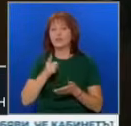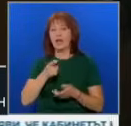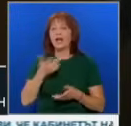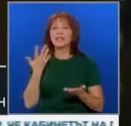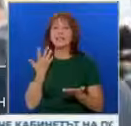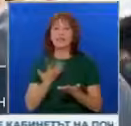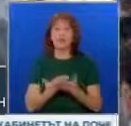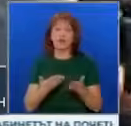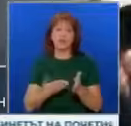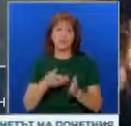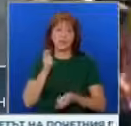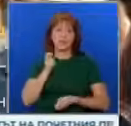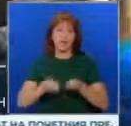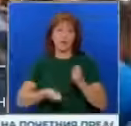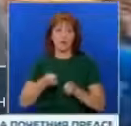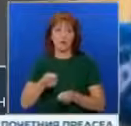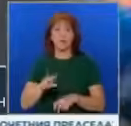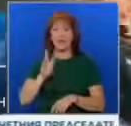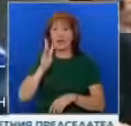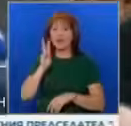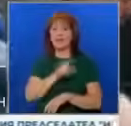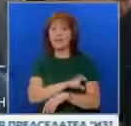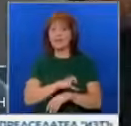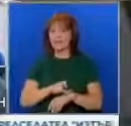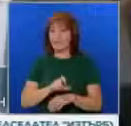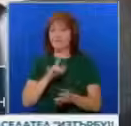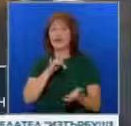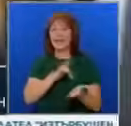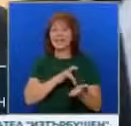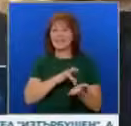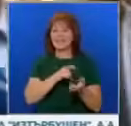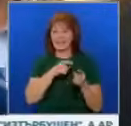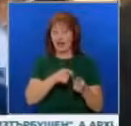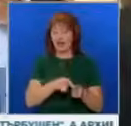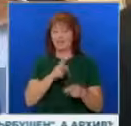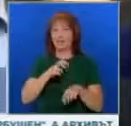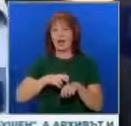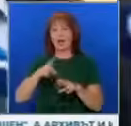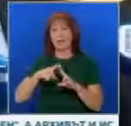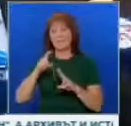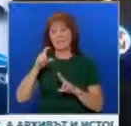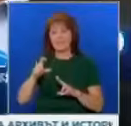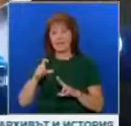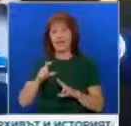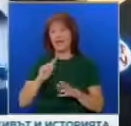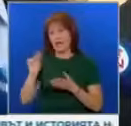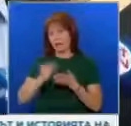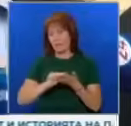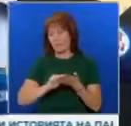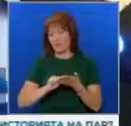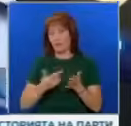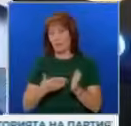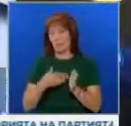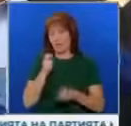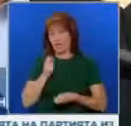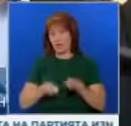затворена поради ремонт. Близо три седмици централата на движение за права и свободи, както е описано, поради